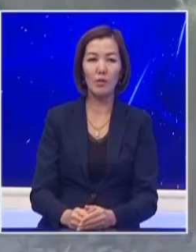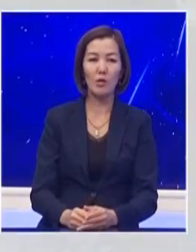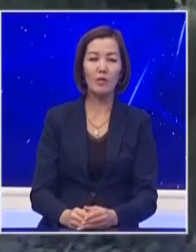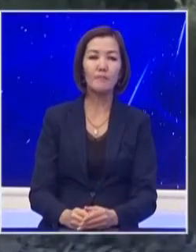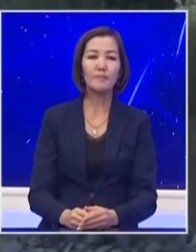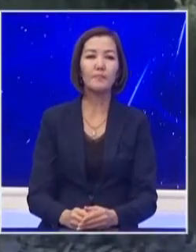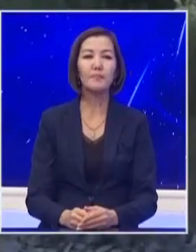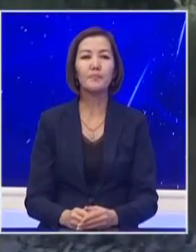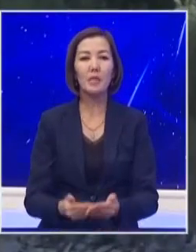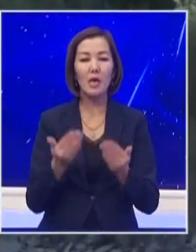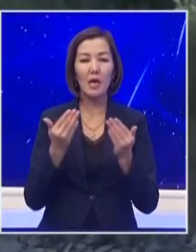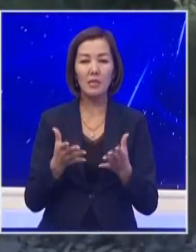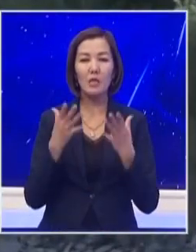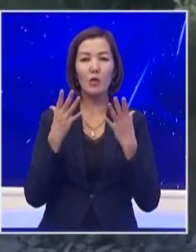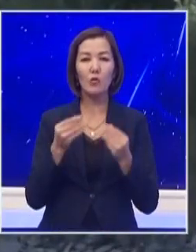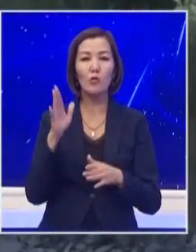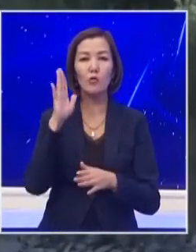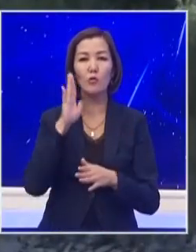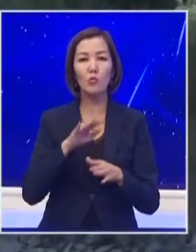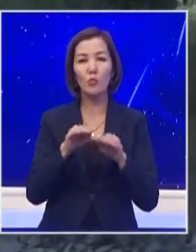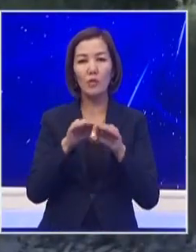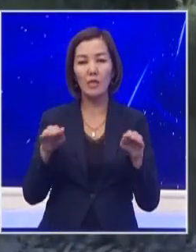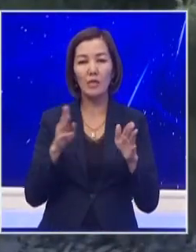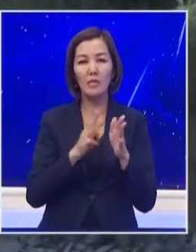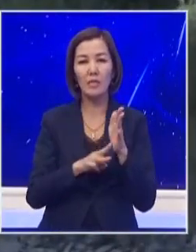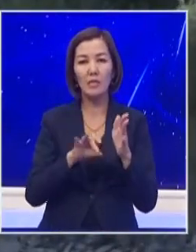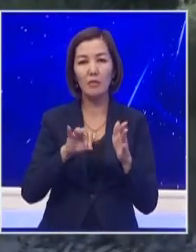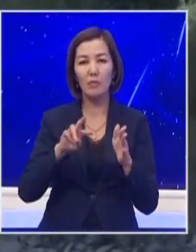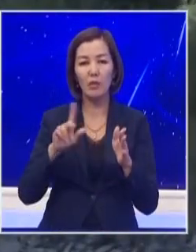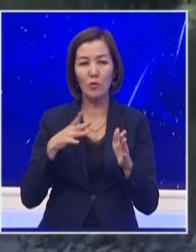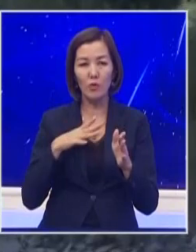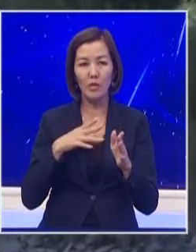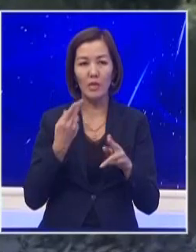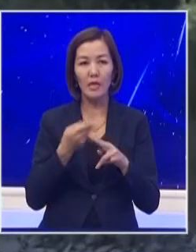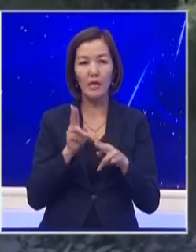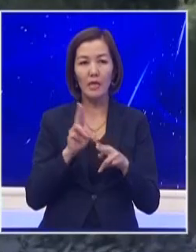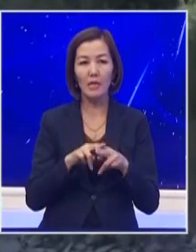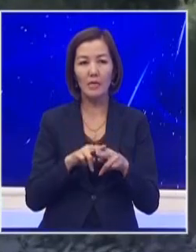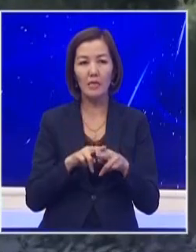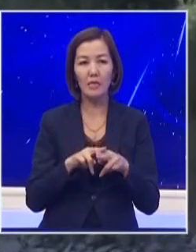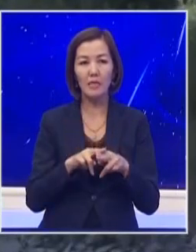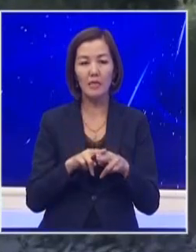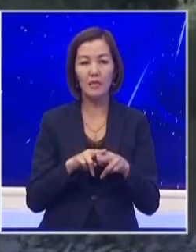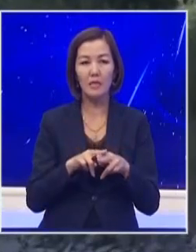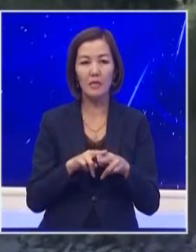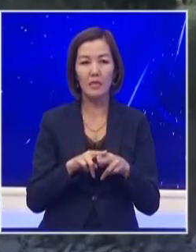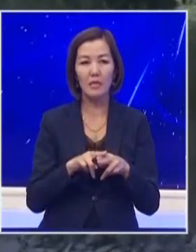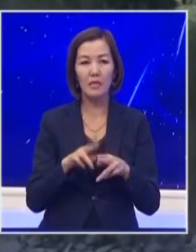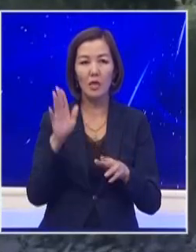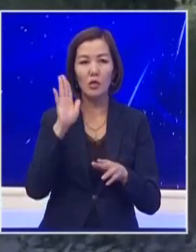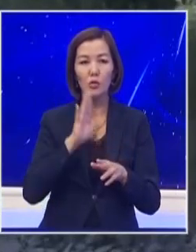осындай. Қазіргі су көлемінің деңгейі 80 миллион. Яғни сол